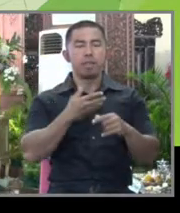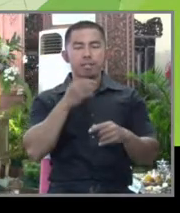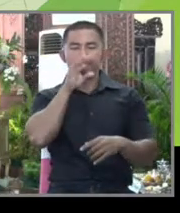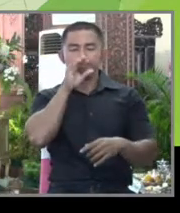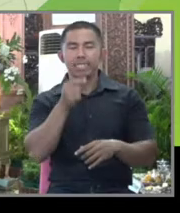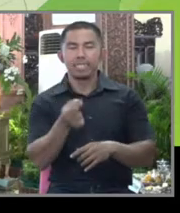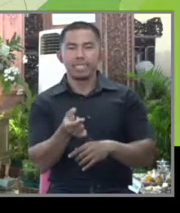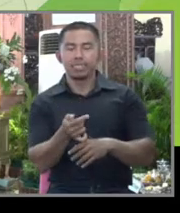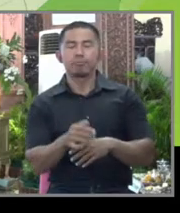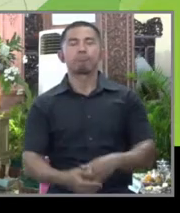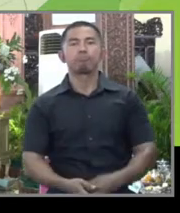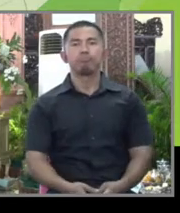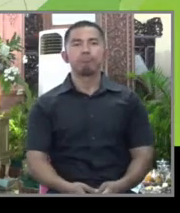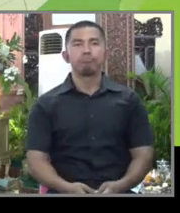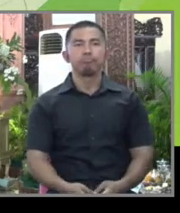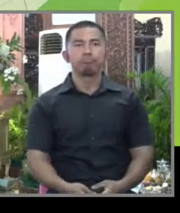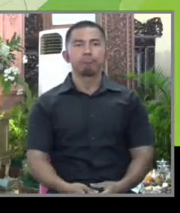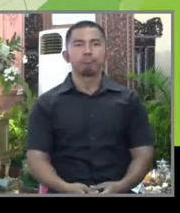sedikit